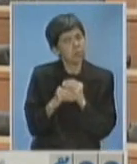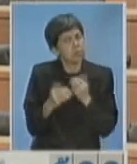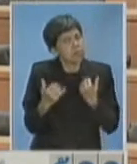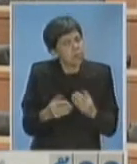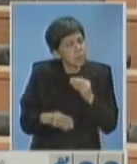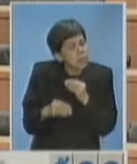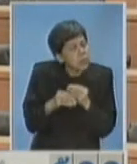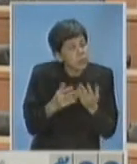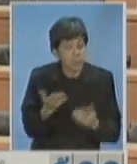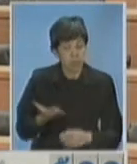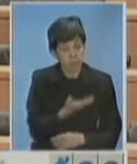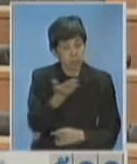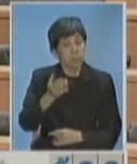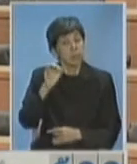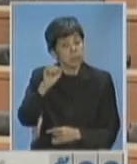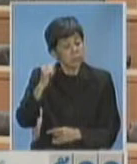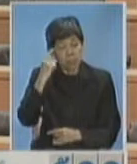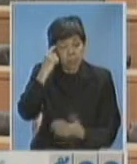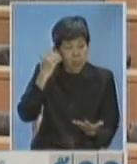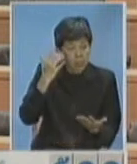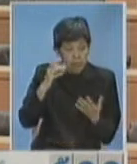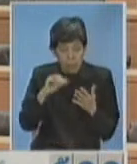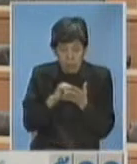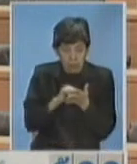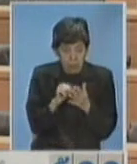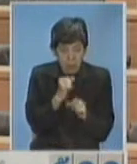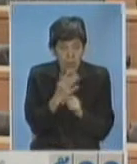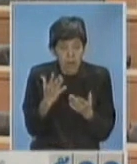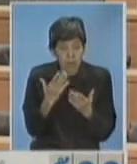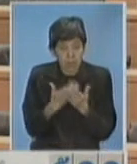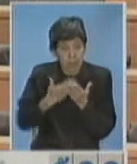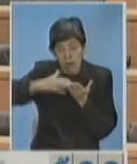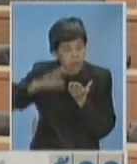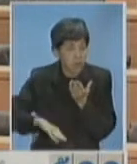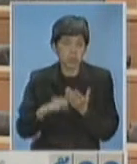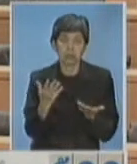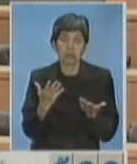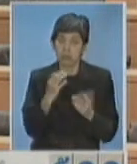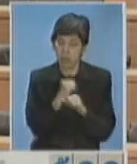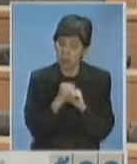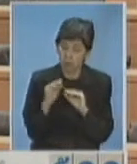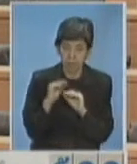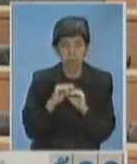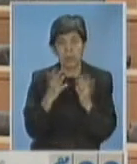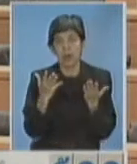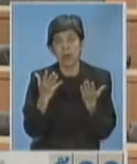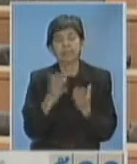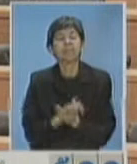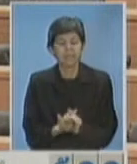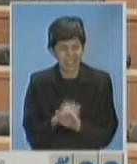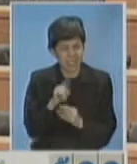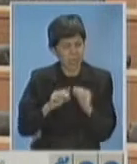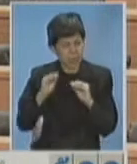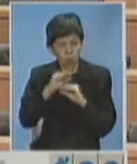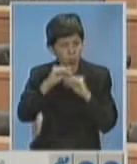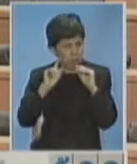นี้ซึ่งสมาชิกเนี่ยนะครับก็ไม่สามารถจะปรับถูกไหมครับสมาชิกจะต้องปรับลดอย่างเดียวไม่สามารถไปปรับเพิ่มในส่วนต่างๆได้และนี้มันเป็นเพิ่ม